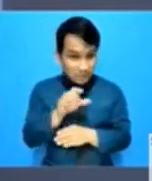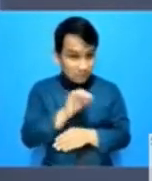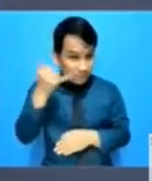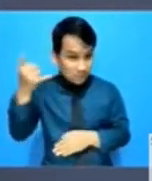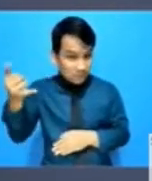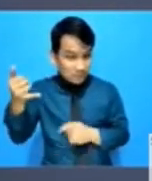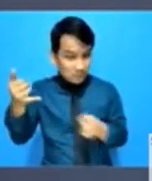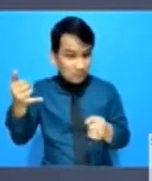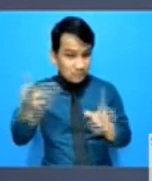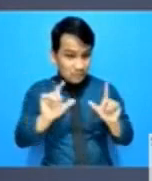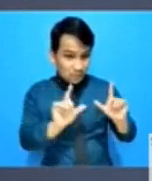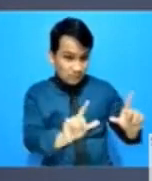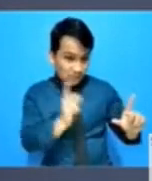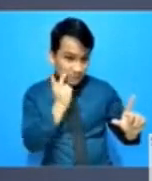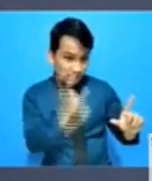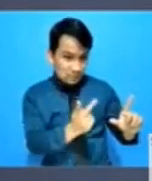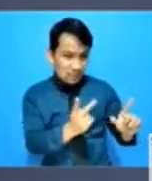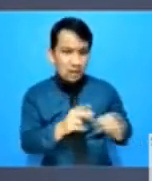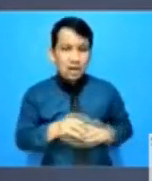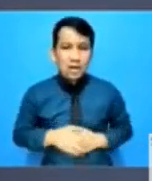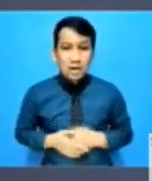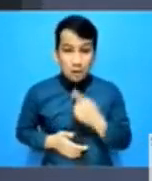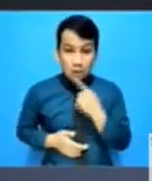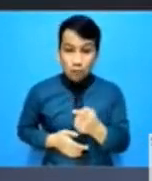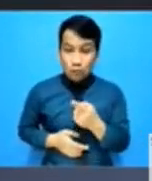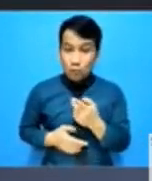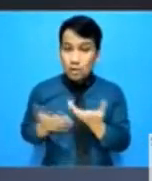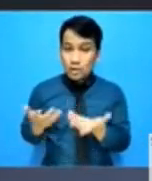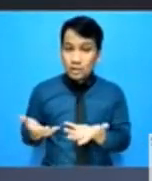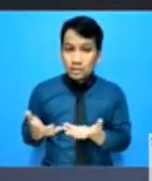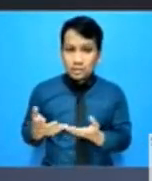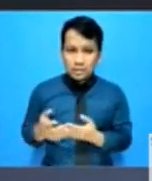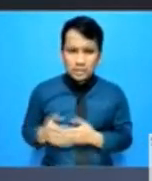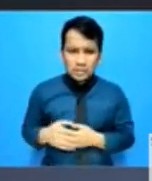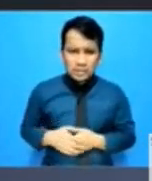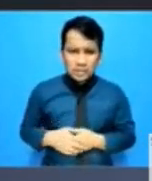na nakuha ng isang testigo ay